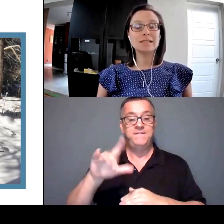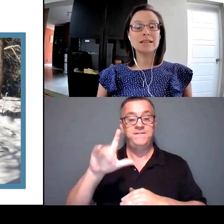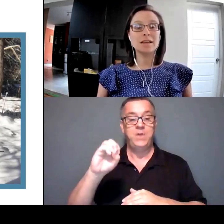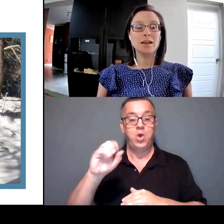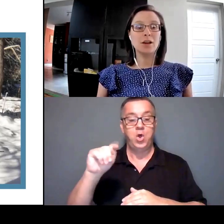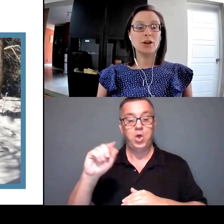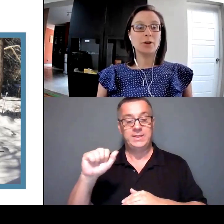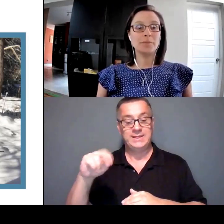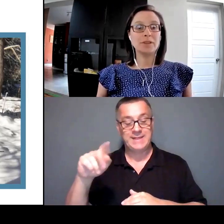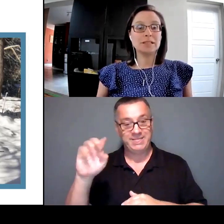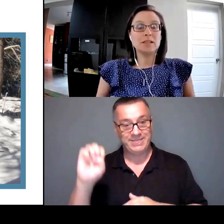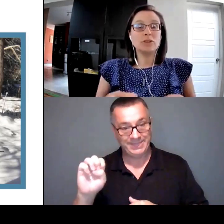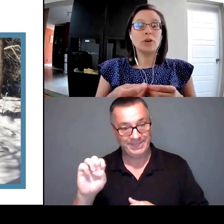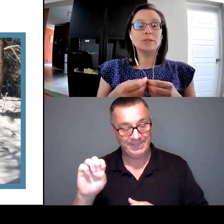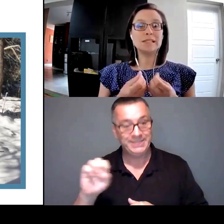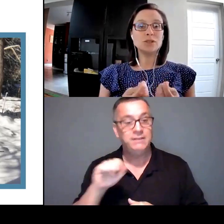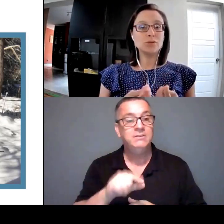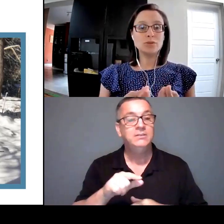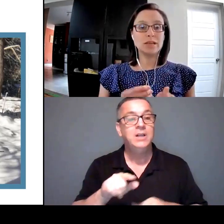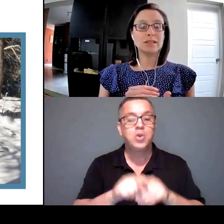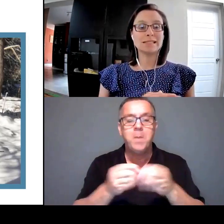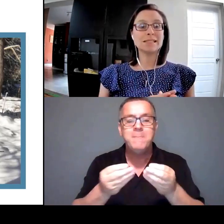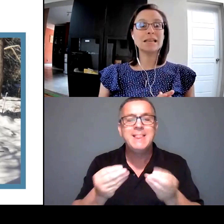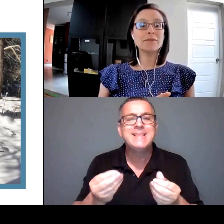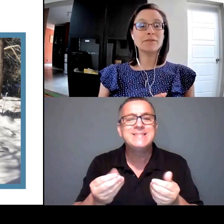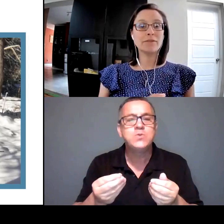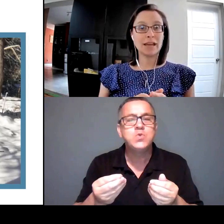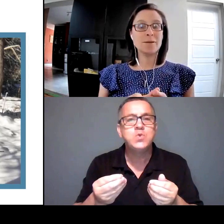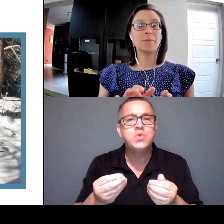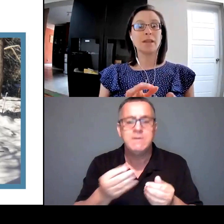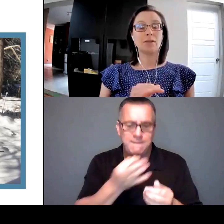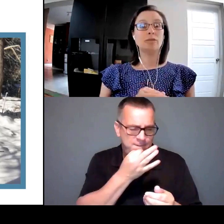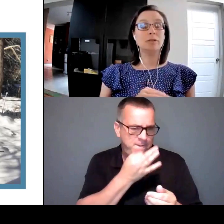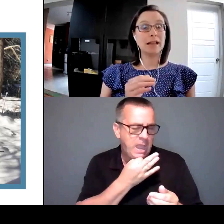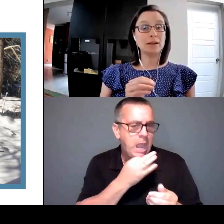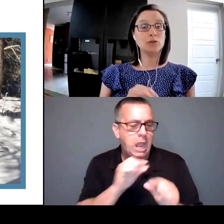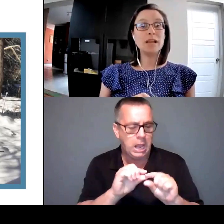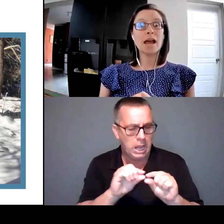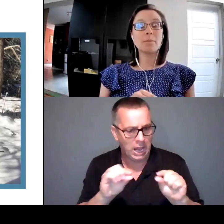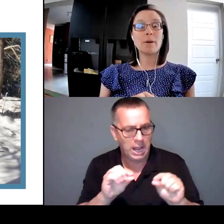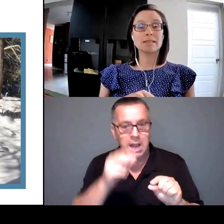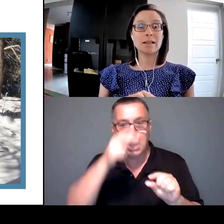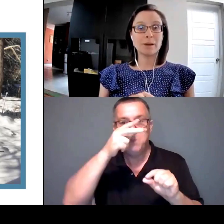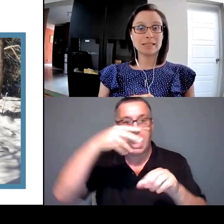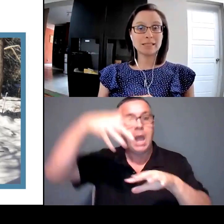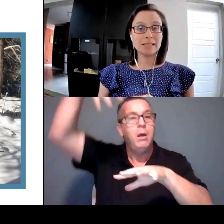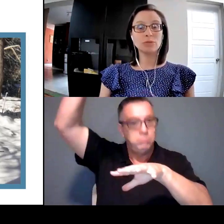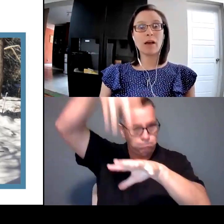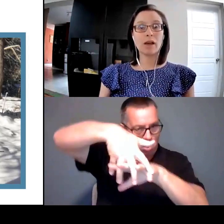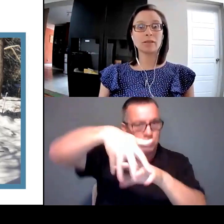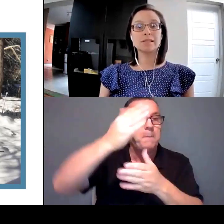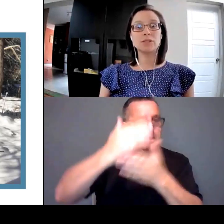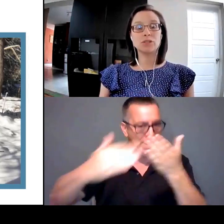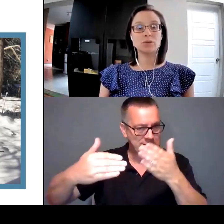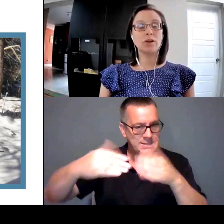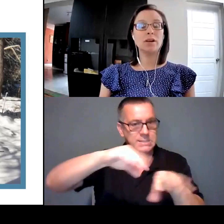flottantes, c'est un tissu qui est assez fin. La lumière passe en partie au